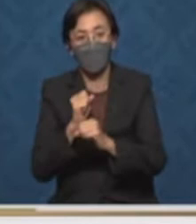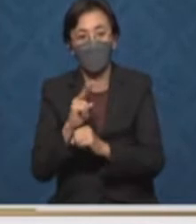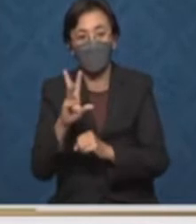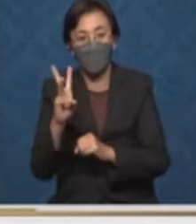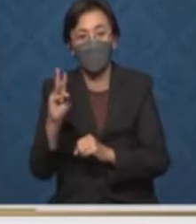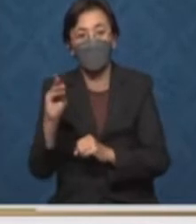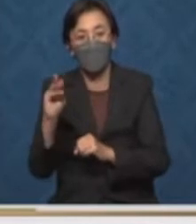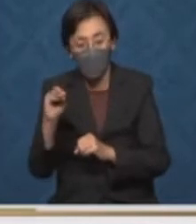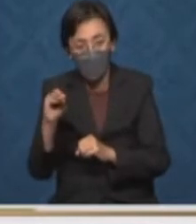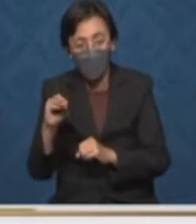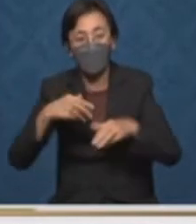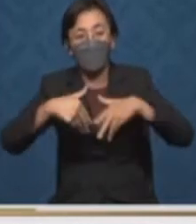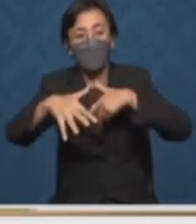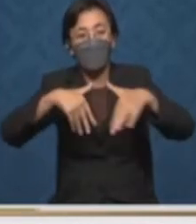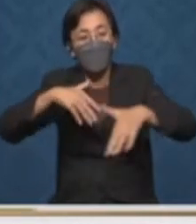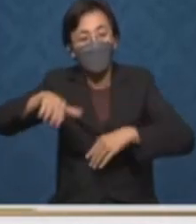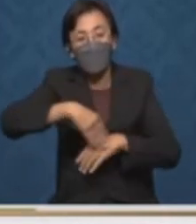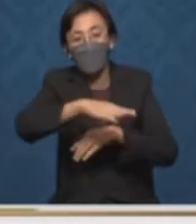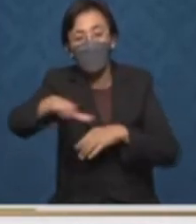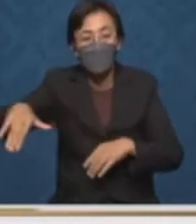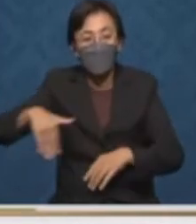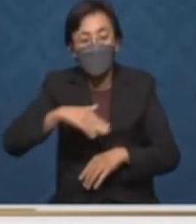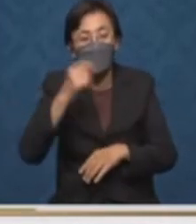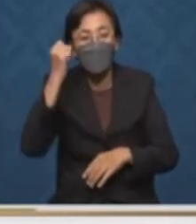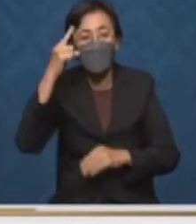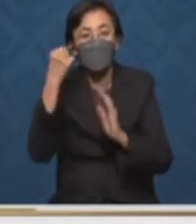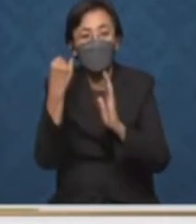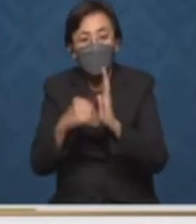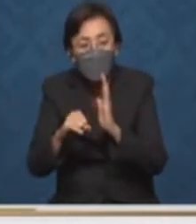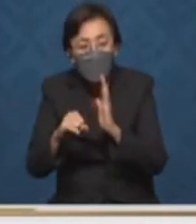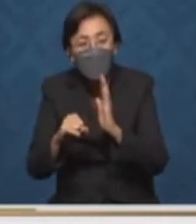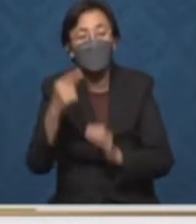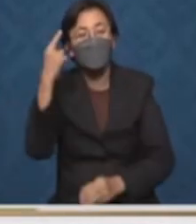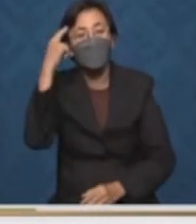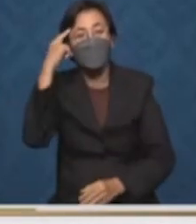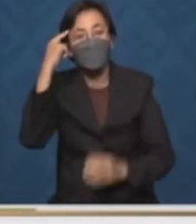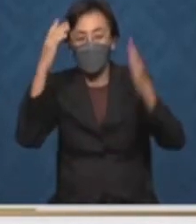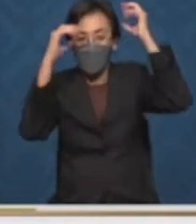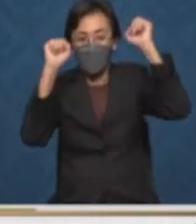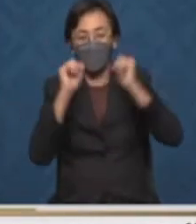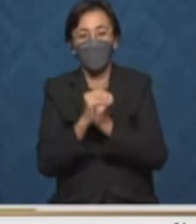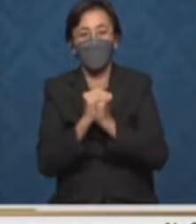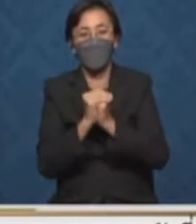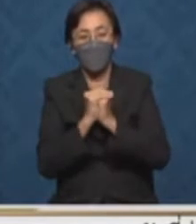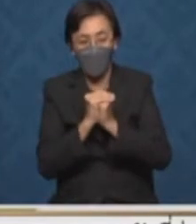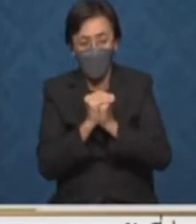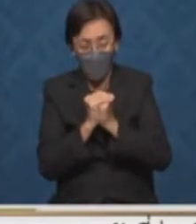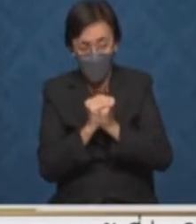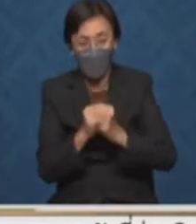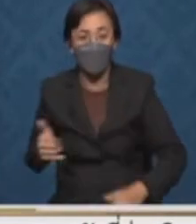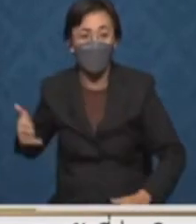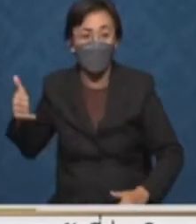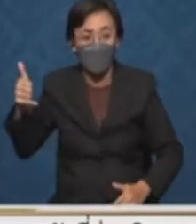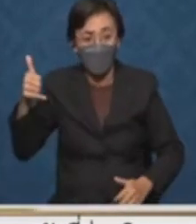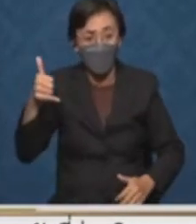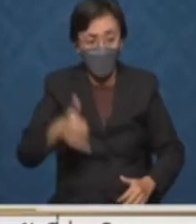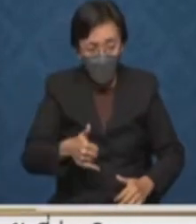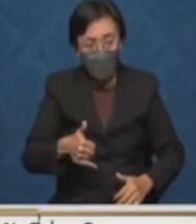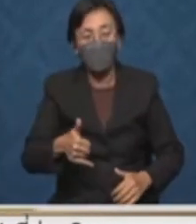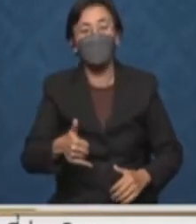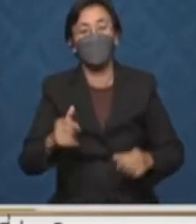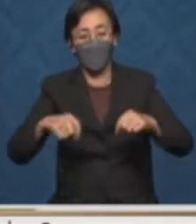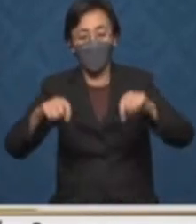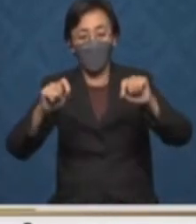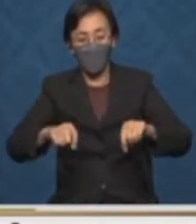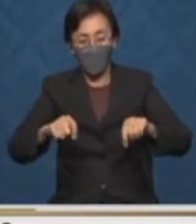5 พฤษภาคม 2560เพื่อทำให้ประชาชนเข้าใจผิดคิดว่าประธานดีสีเจี้ยนผิงเนี่ยมาร่วมเป็นสักขีพยานในการลงน